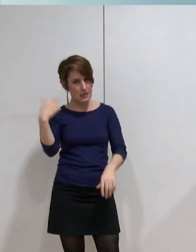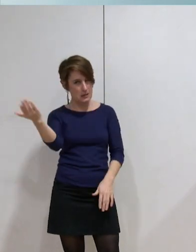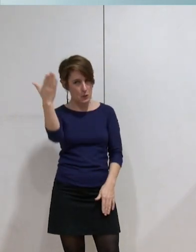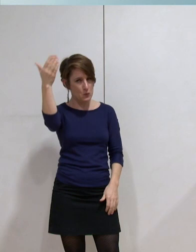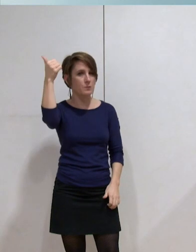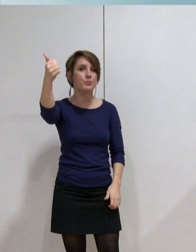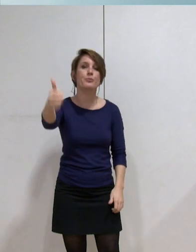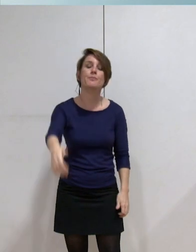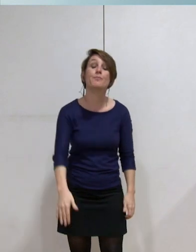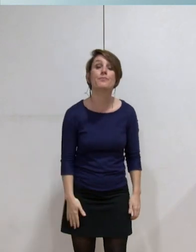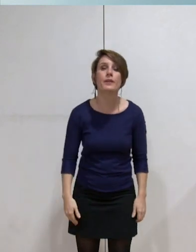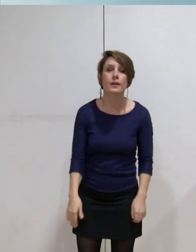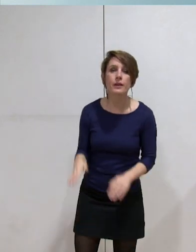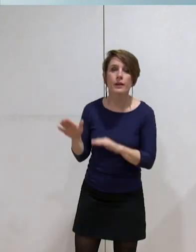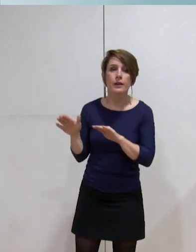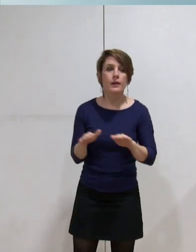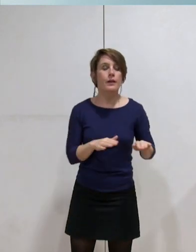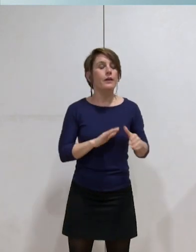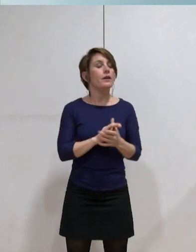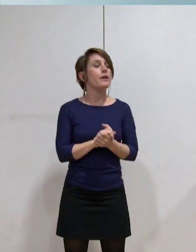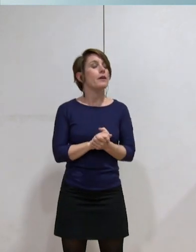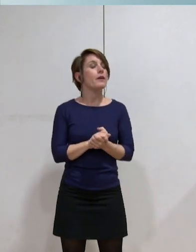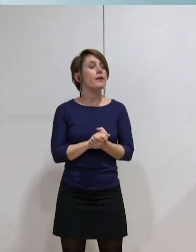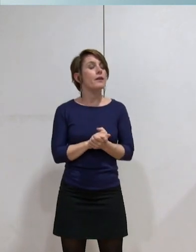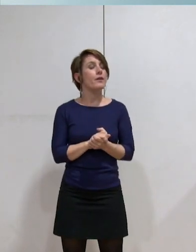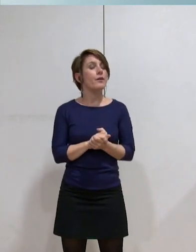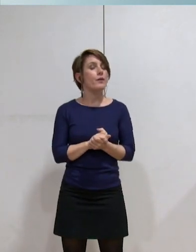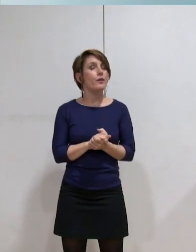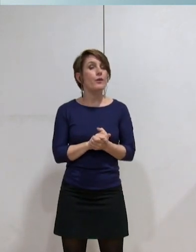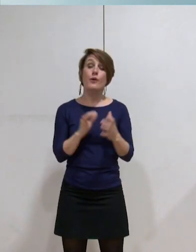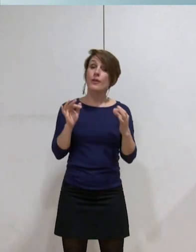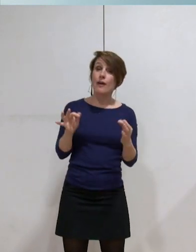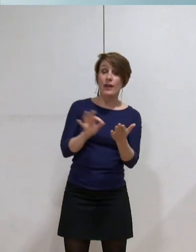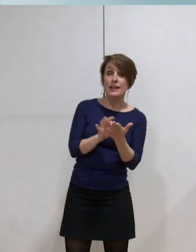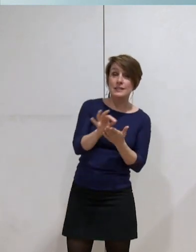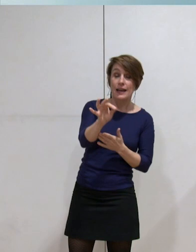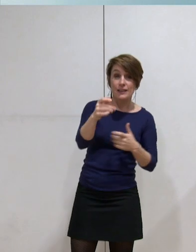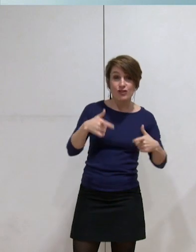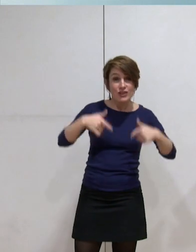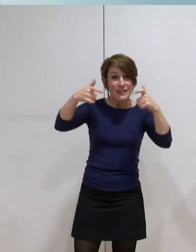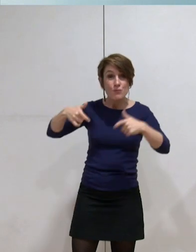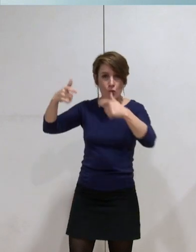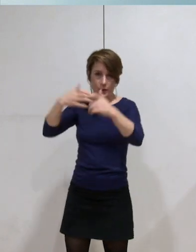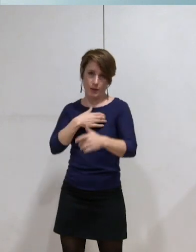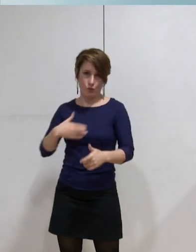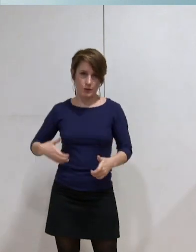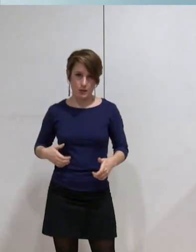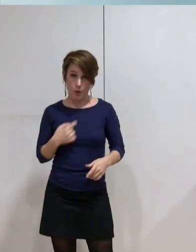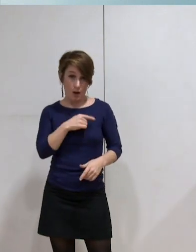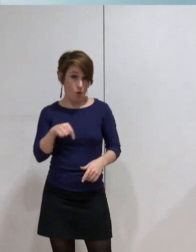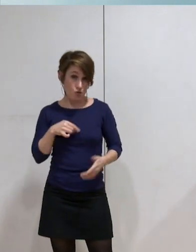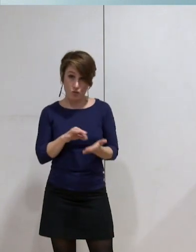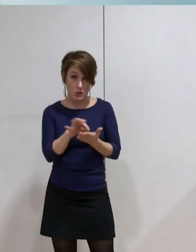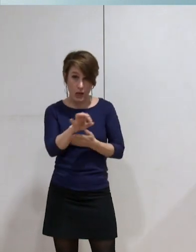sur cette objet cette stratégie de l'immobilier municipal je CIS c'est une stratégie claire que nous